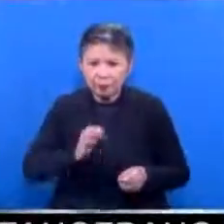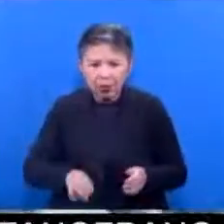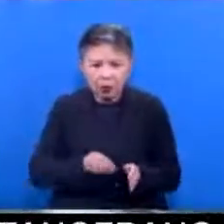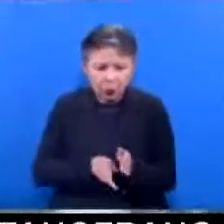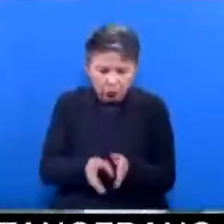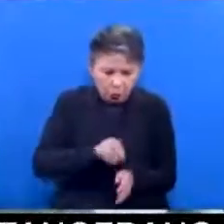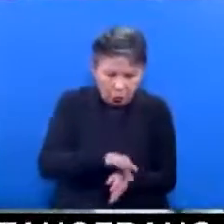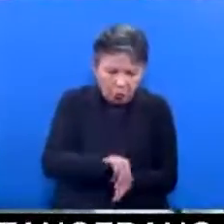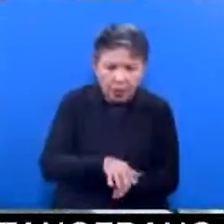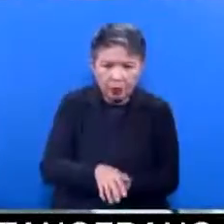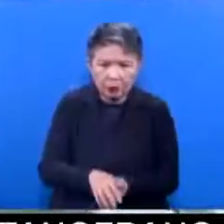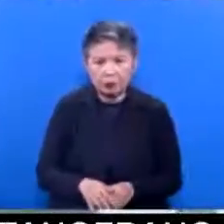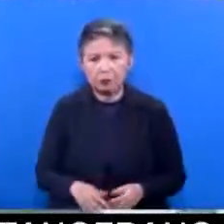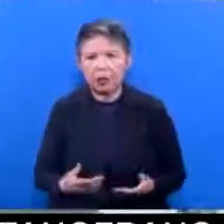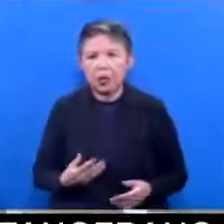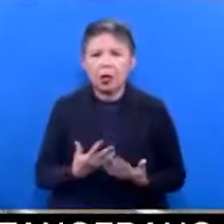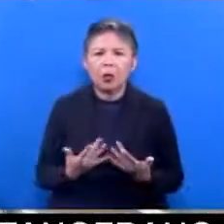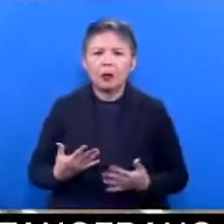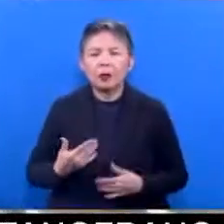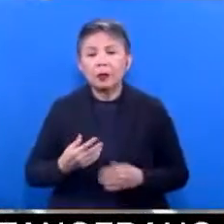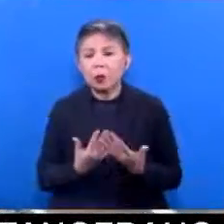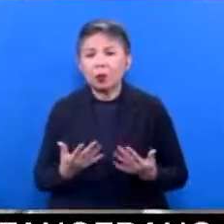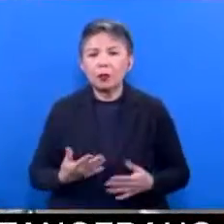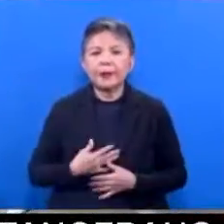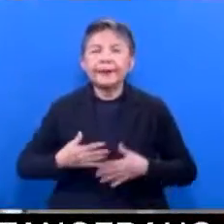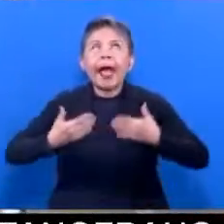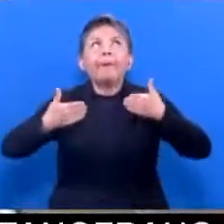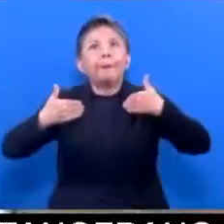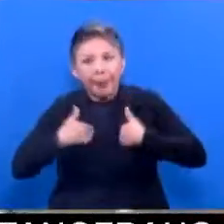dari banjir. Warga mengaku lelah lantaran sudah puluhan tahun